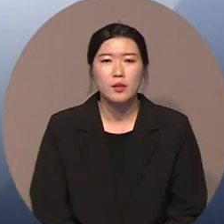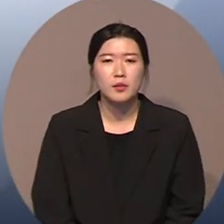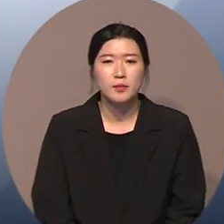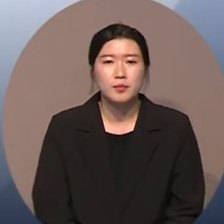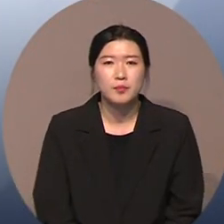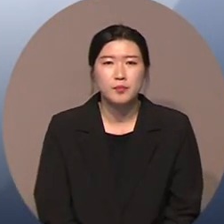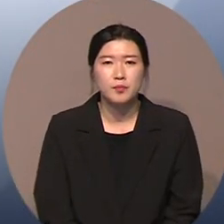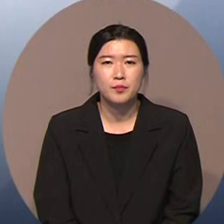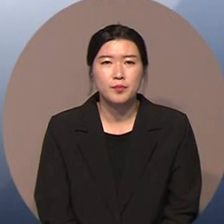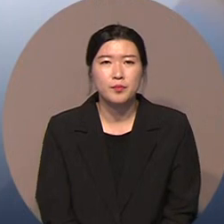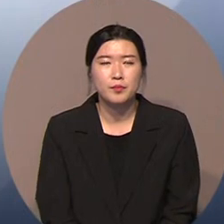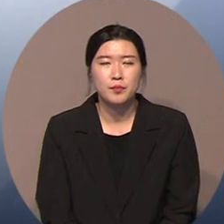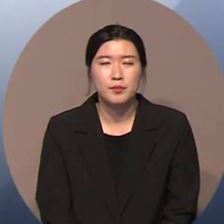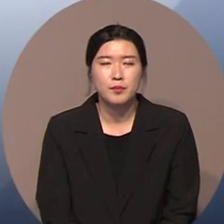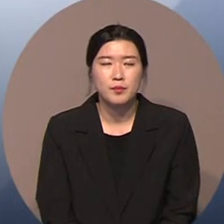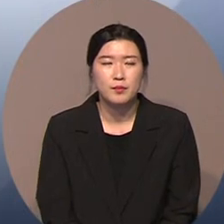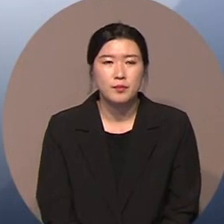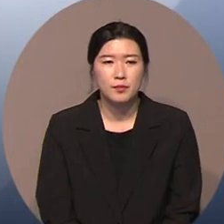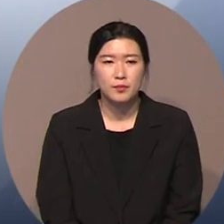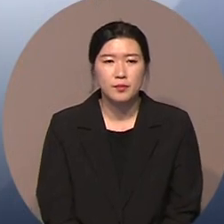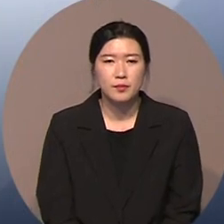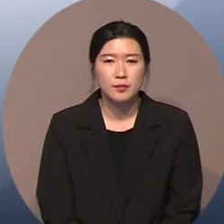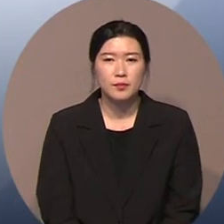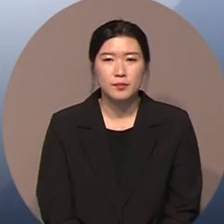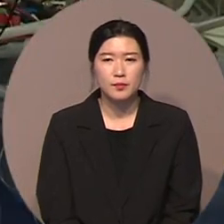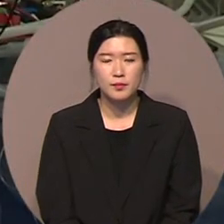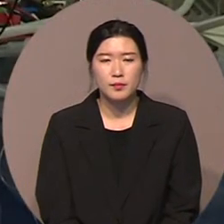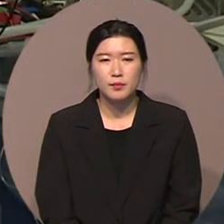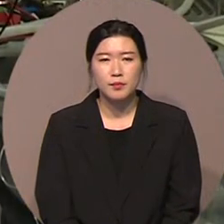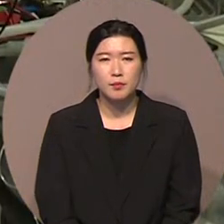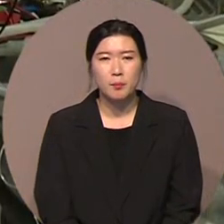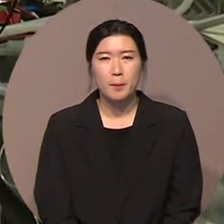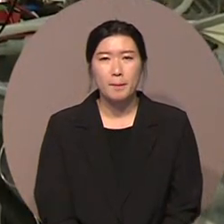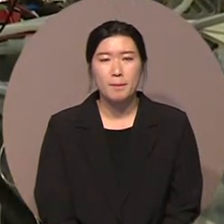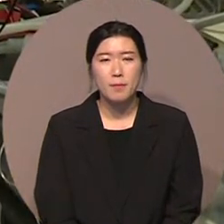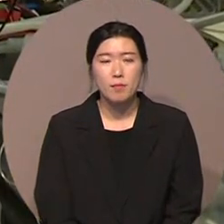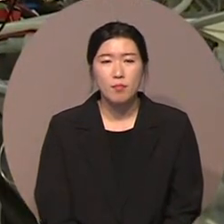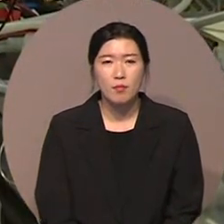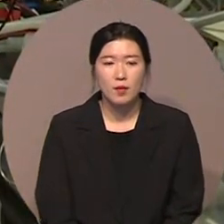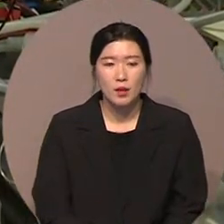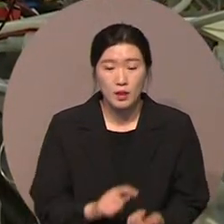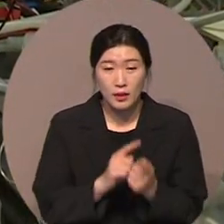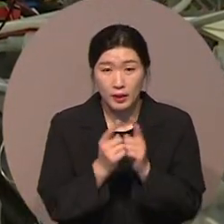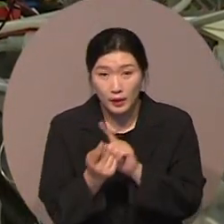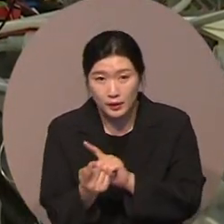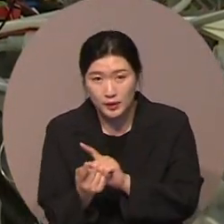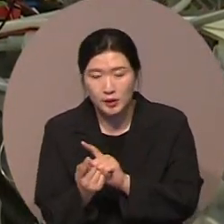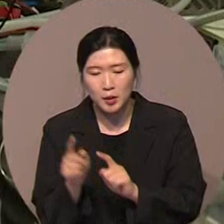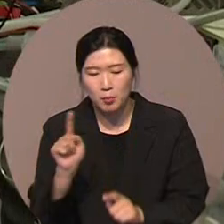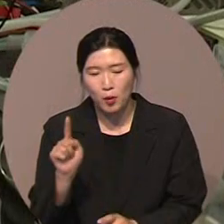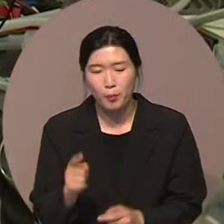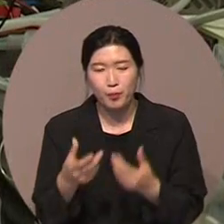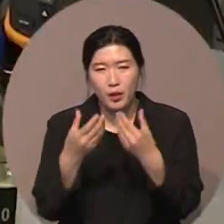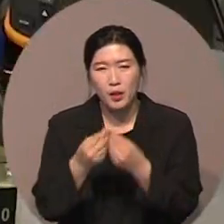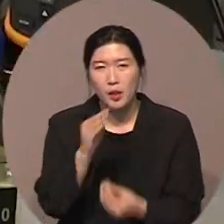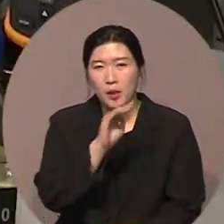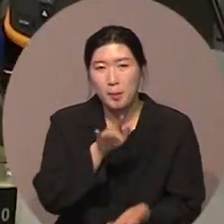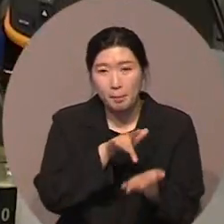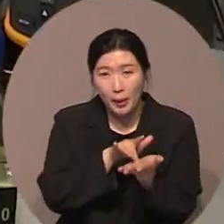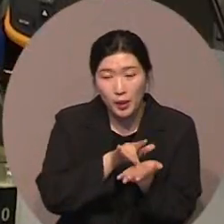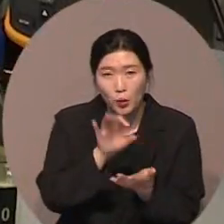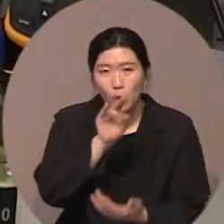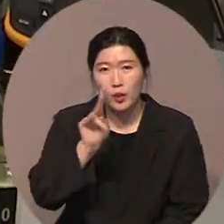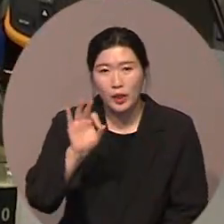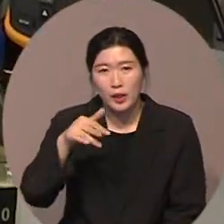투명성과 신뢰성을 높여가겠습니다. 대신 선택과 집중 전략으로 첨단 바이오와 양자